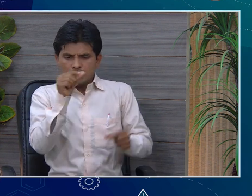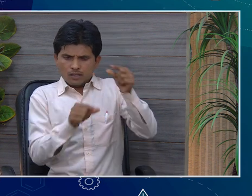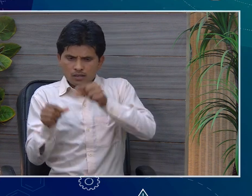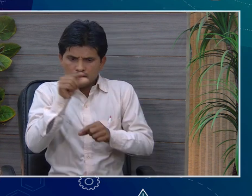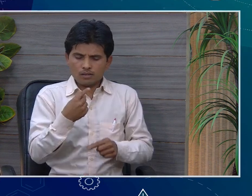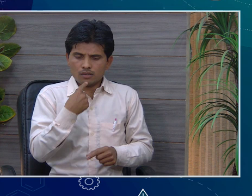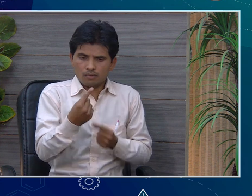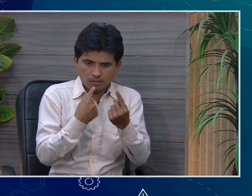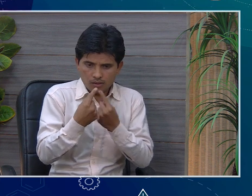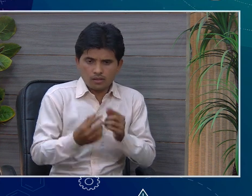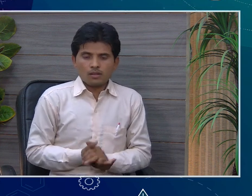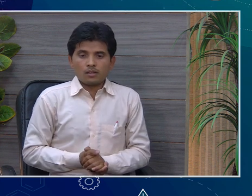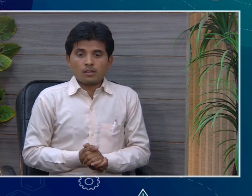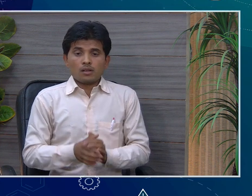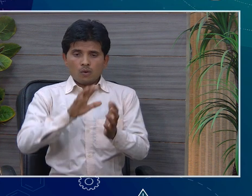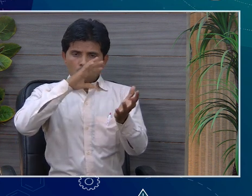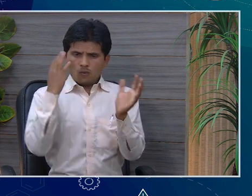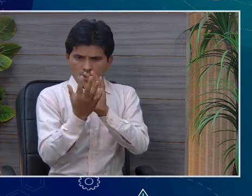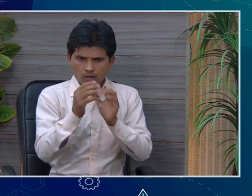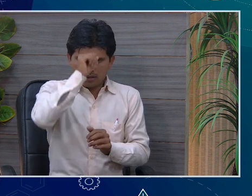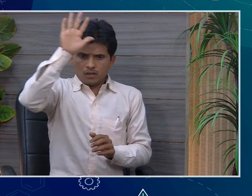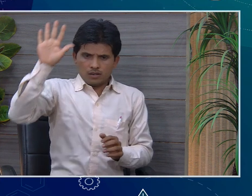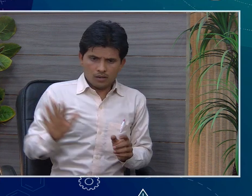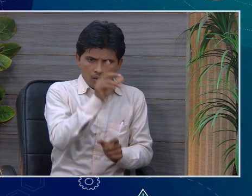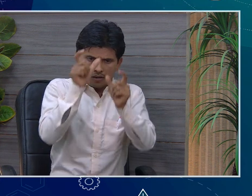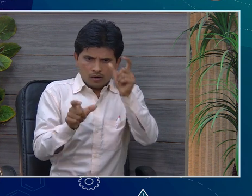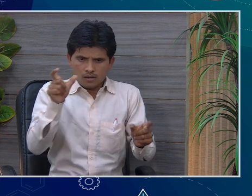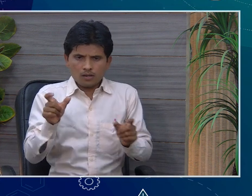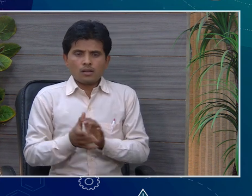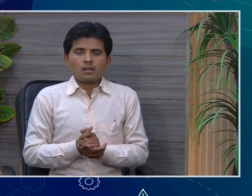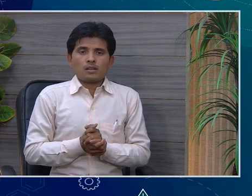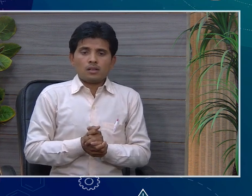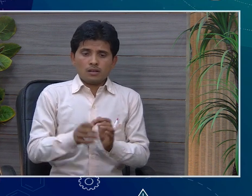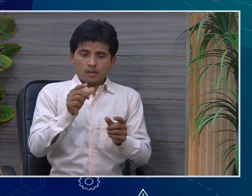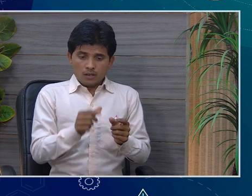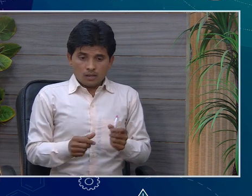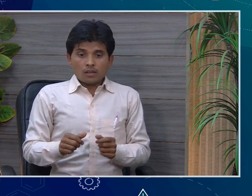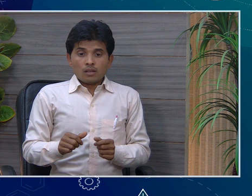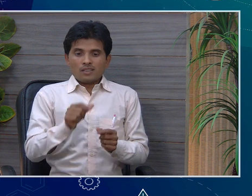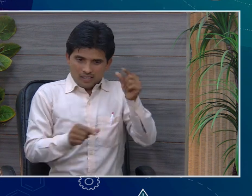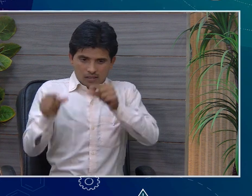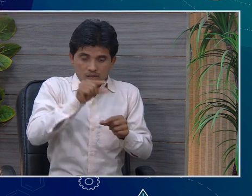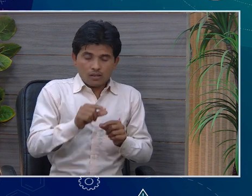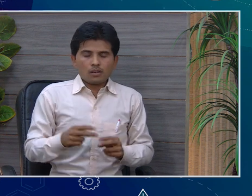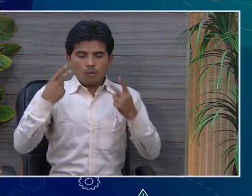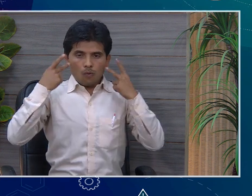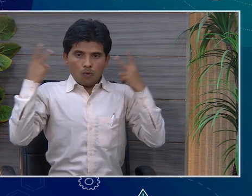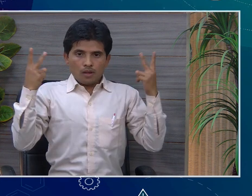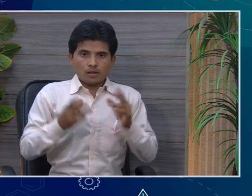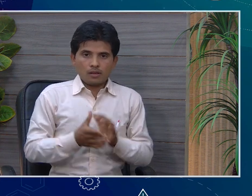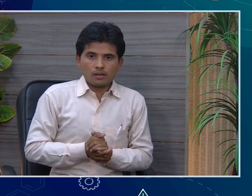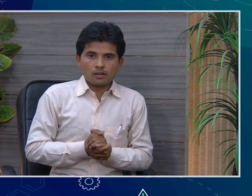पूरे विश्व में भारत की बात करें तो हमारा परचम लहराता है लेकिन फिर भी